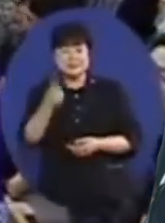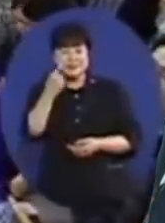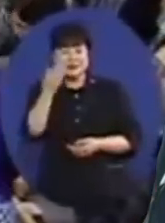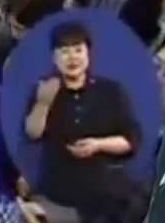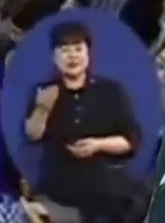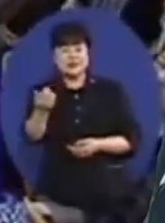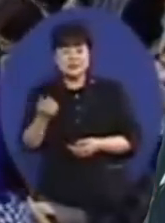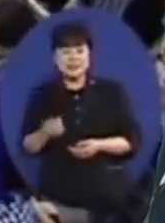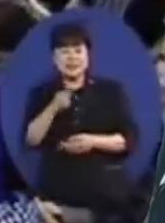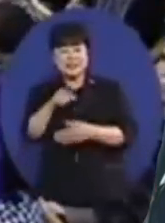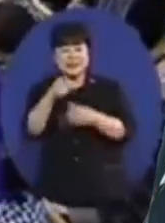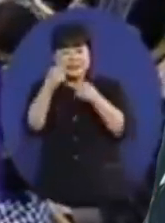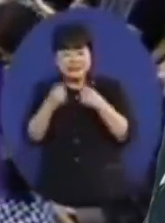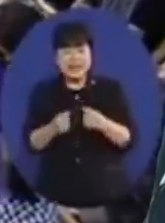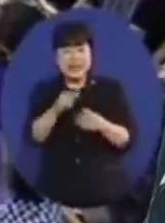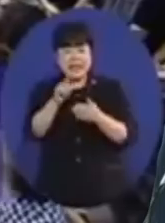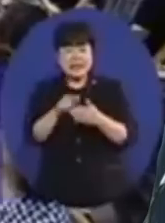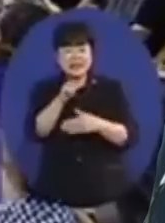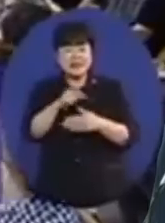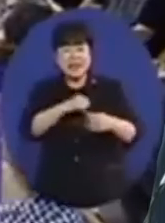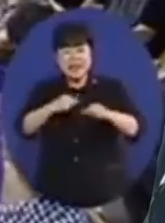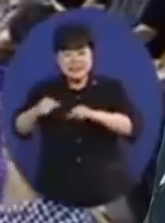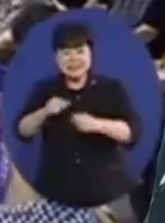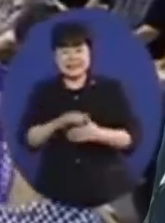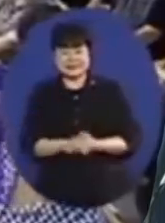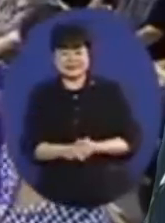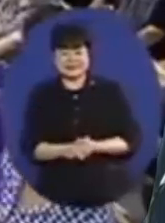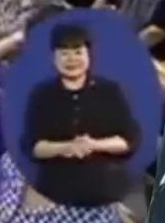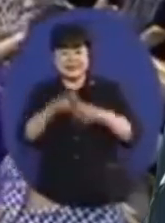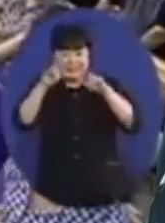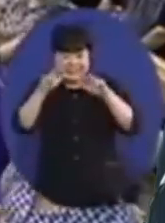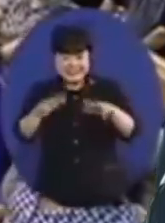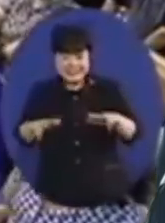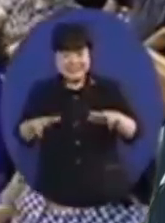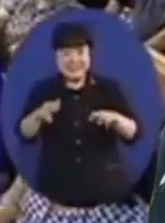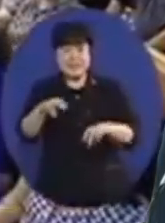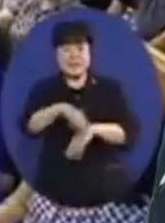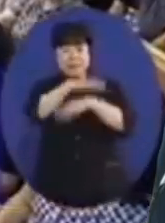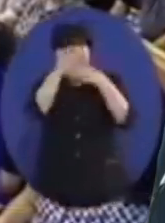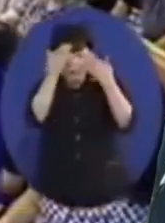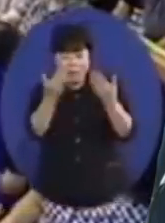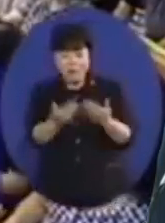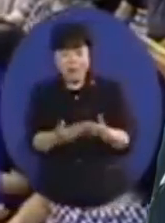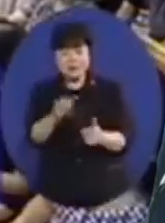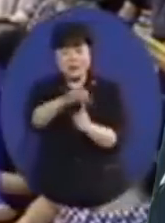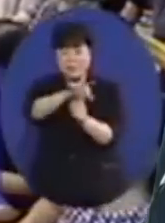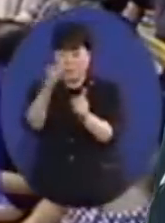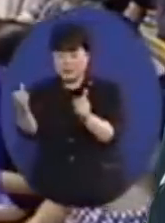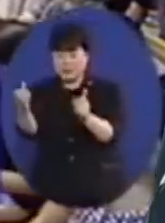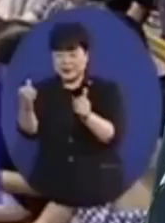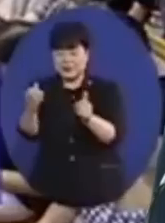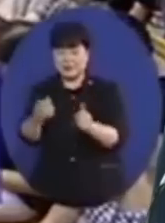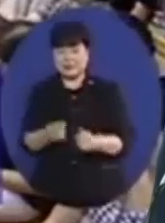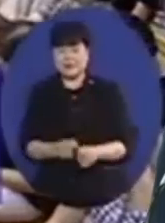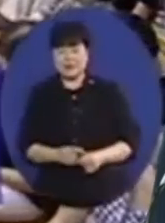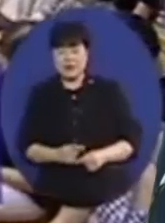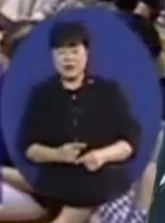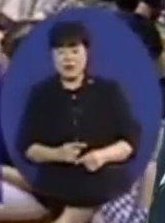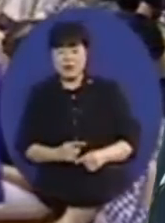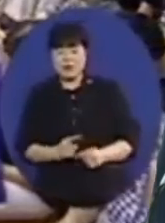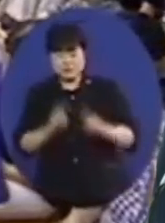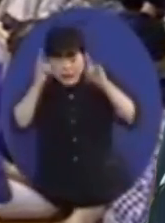너희도 전에 그 가운데 살 때에는 그 가운데서 행하였으나 이제는 너희가이 모든 것을 벗어버려 부남과